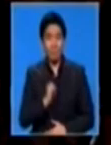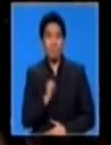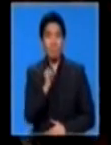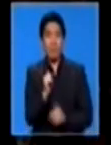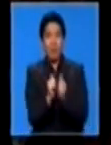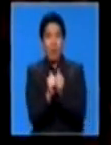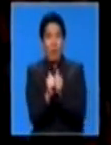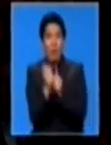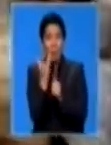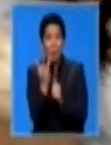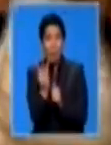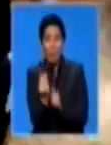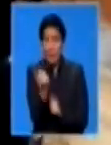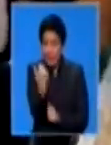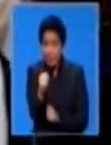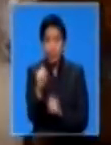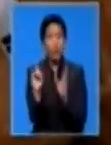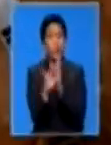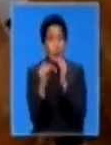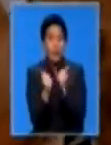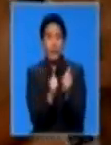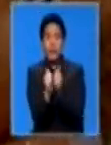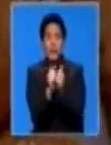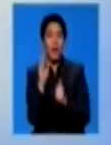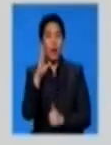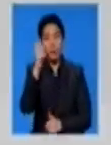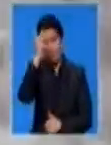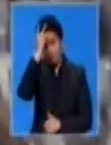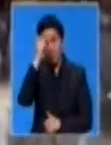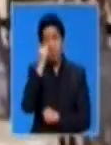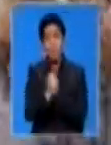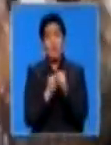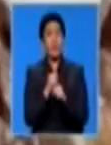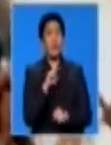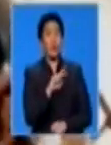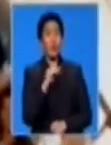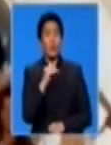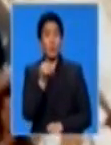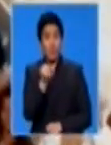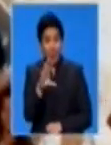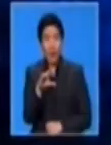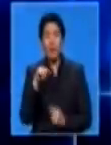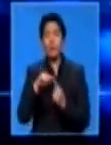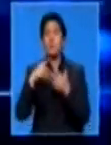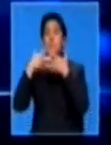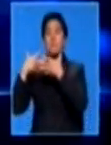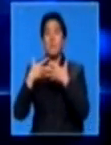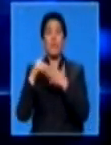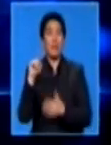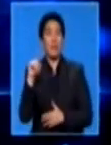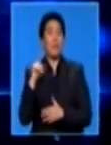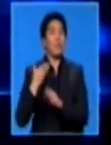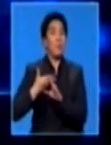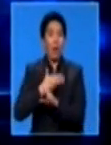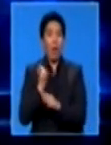อบ10คนสุดท้ายในเวทีการประกวด Miss Universe 2015ณประเทศสหรัฐอเมริกาที่ผ่านมา